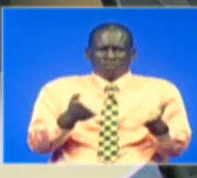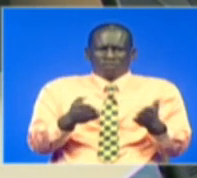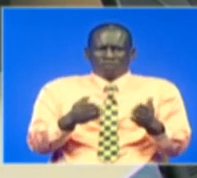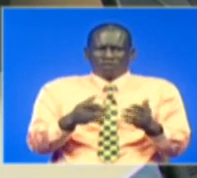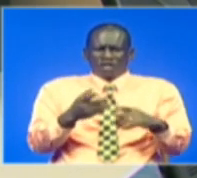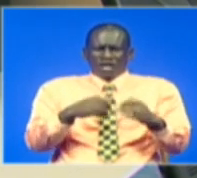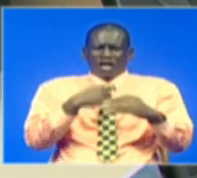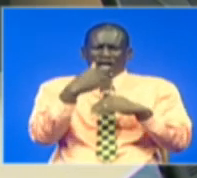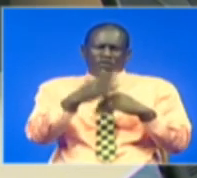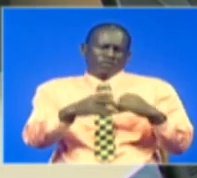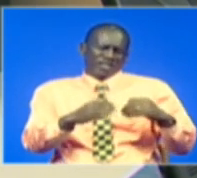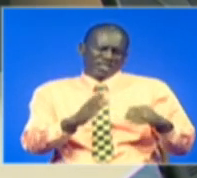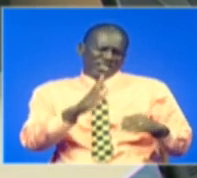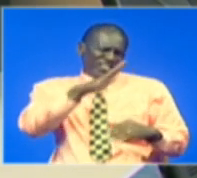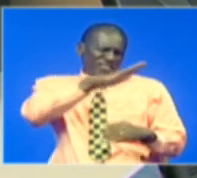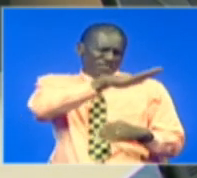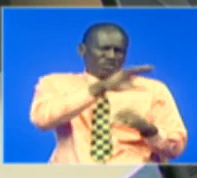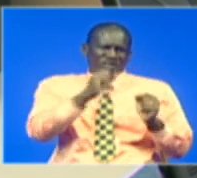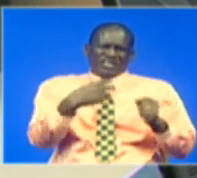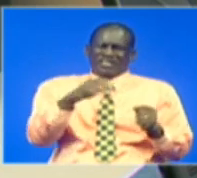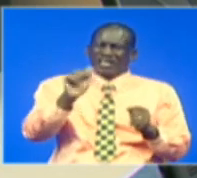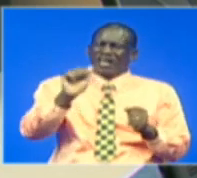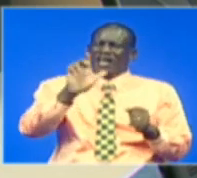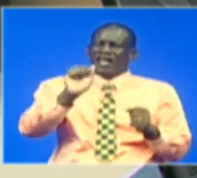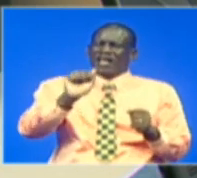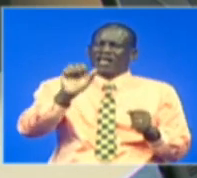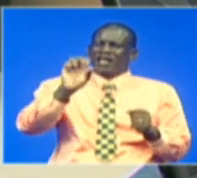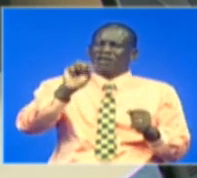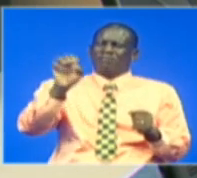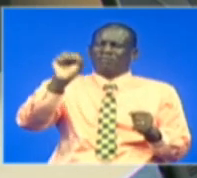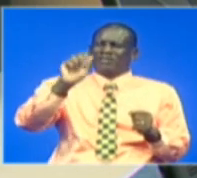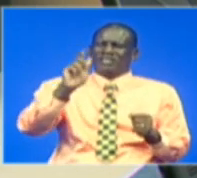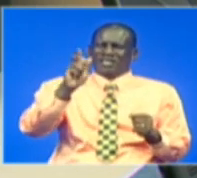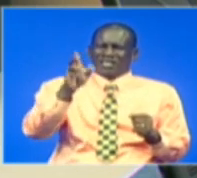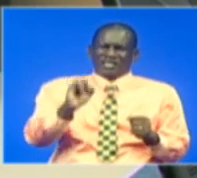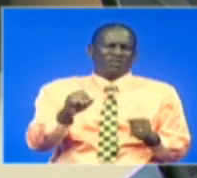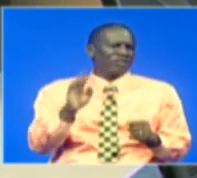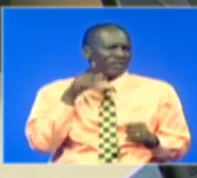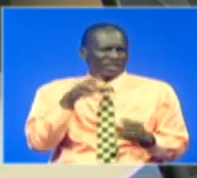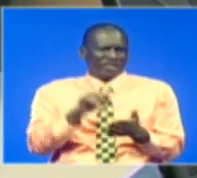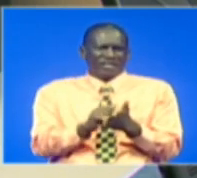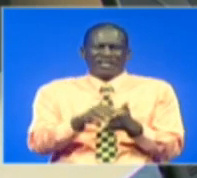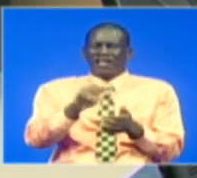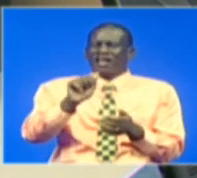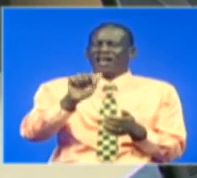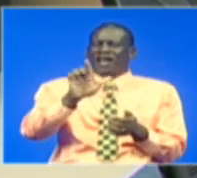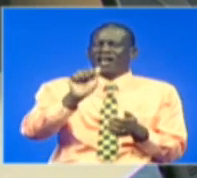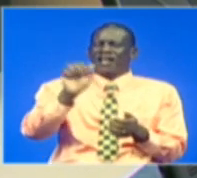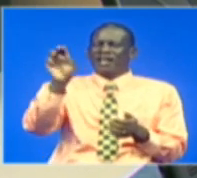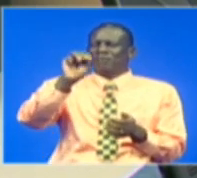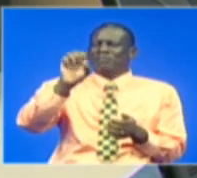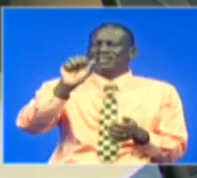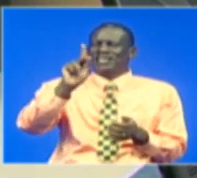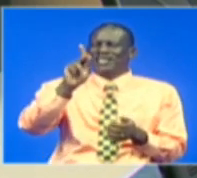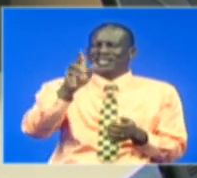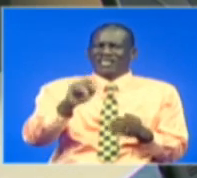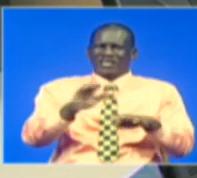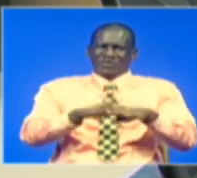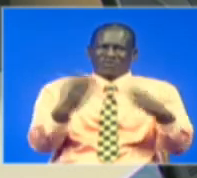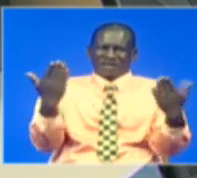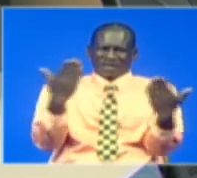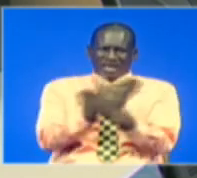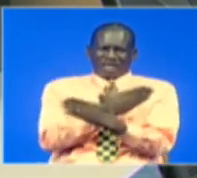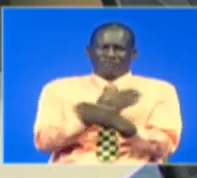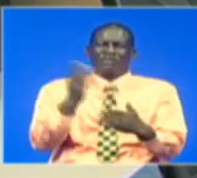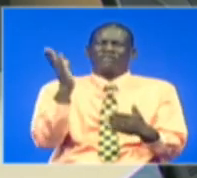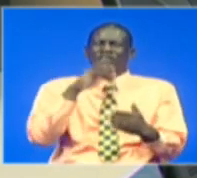baada ya magharibi unamwambia mwenzako alamsiki. Jua likishatua. Haya, umesikia hapo. Alamsiki na kufikia hapo la ziada hamna, ila kutamatisha